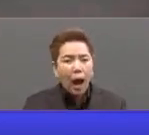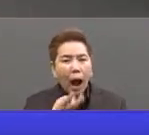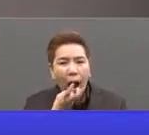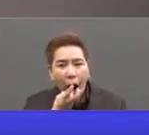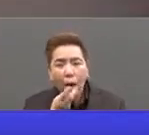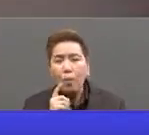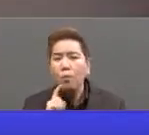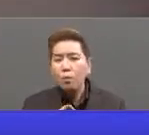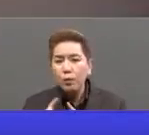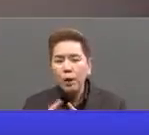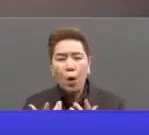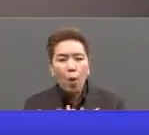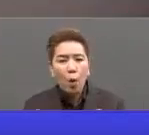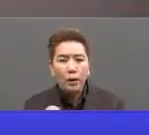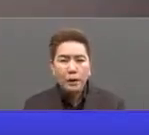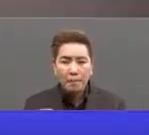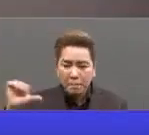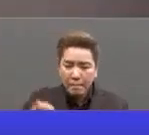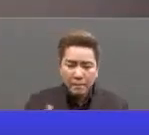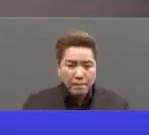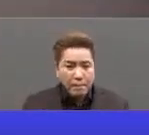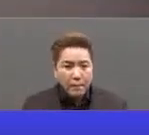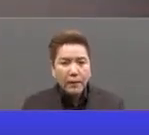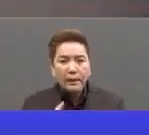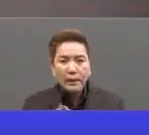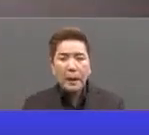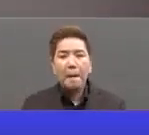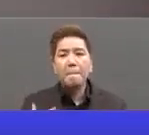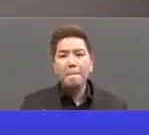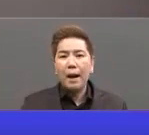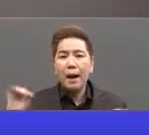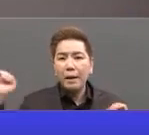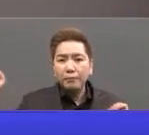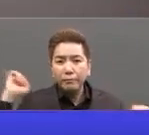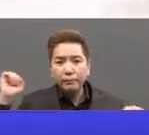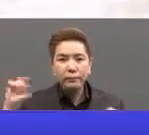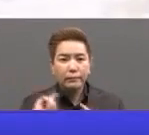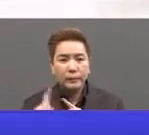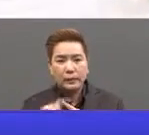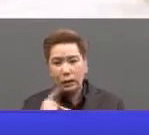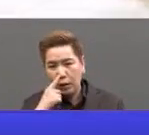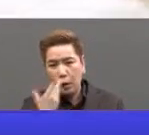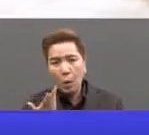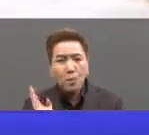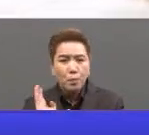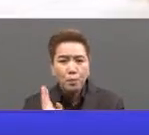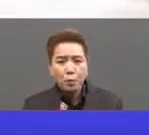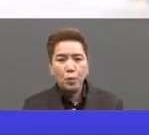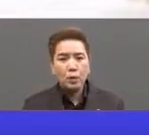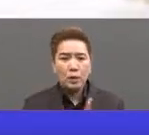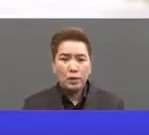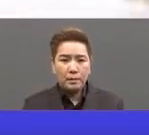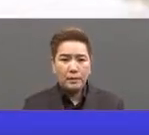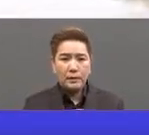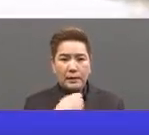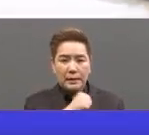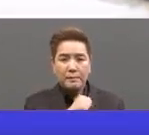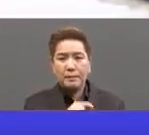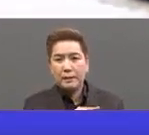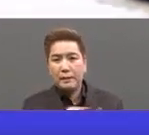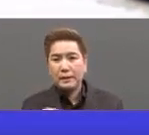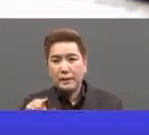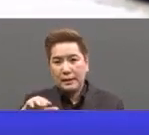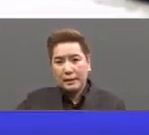อนนี้ยังเปิดรับเรื่อยๆสำหรับใครที่จะบริจาคจะเป็นของกินของใช้ได้หมดเลยนะคะหรือว่าจะบริจาคเป็นเงินก็